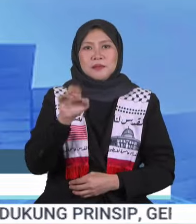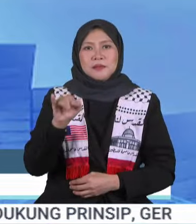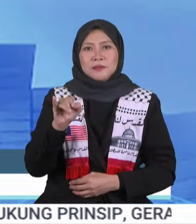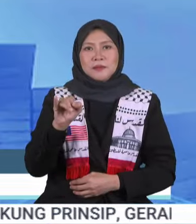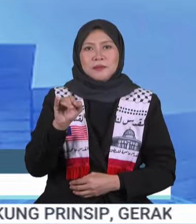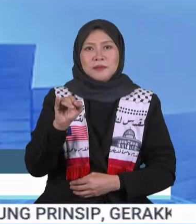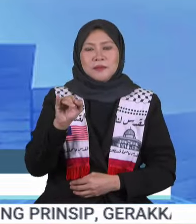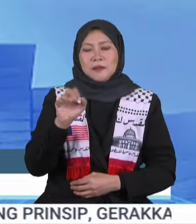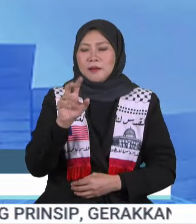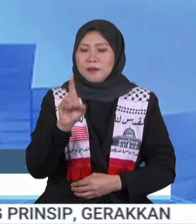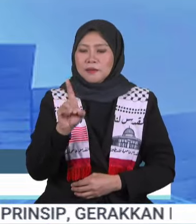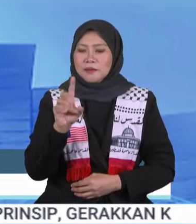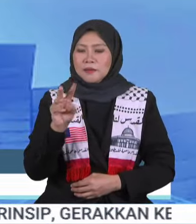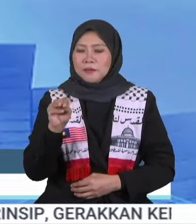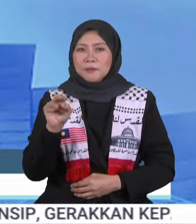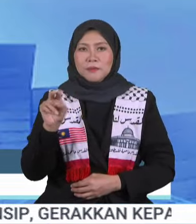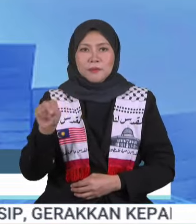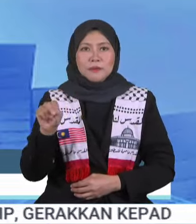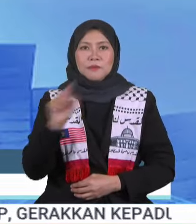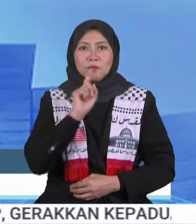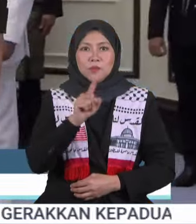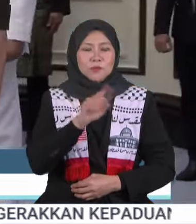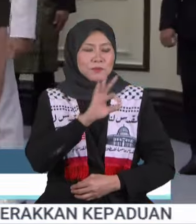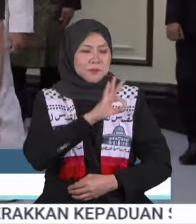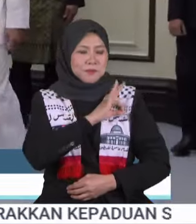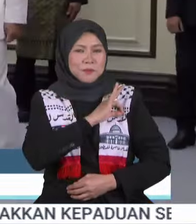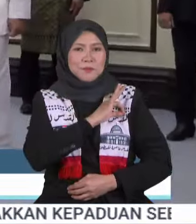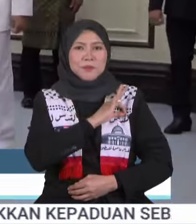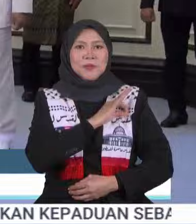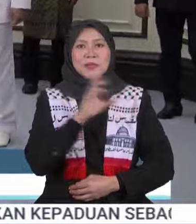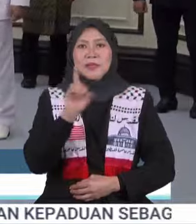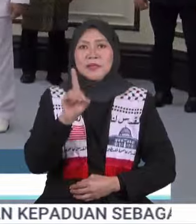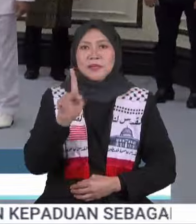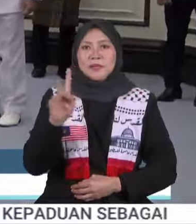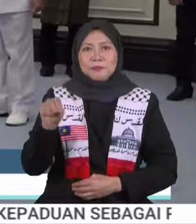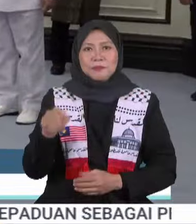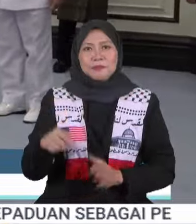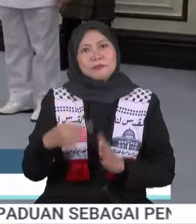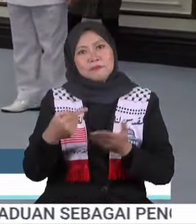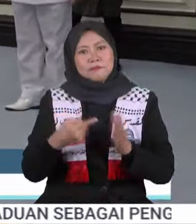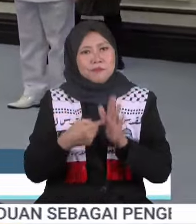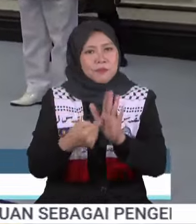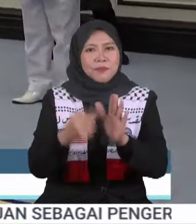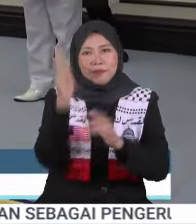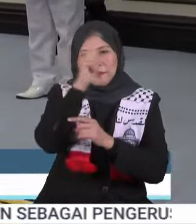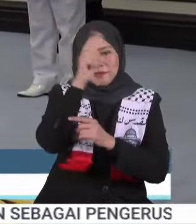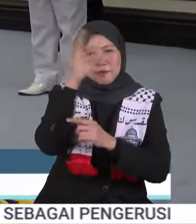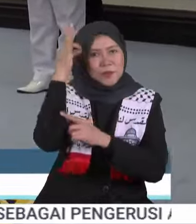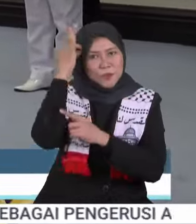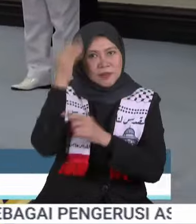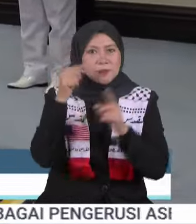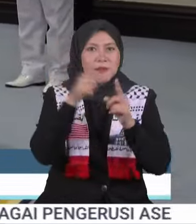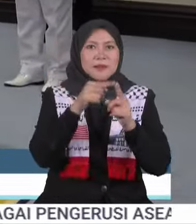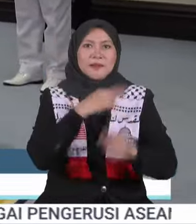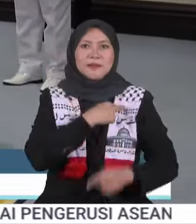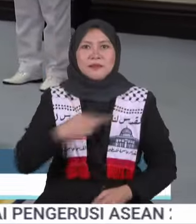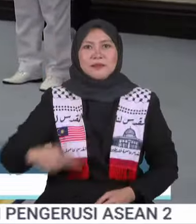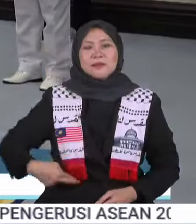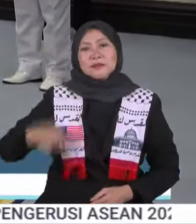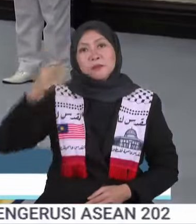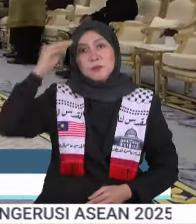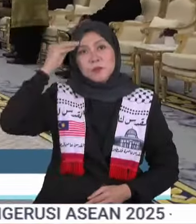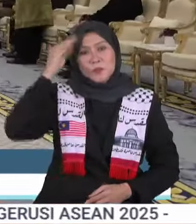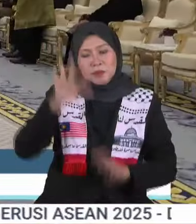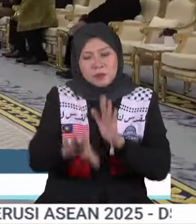Negara DMN. Darjah kebesaran DKM dipersembahkan oleh Kerajaan Persekutuan kepada Raja Raja Melayu